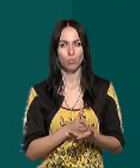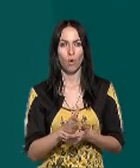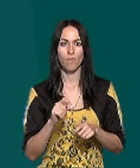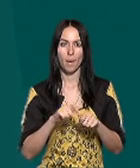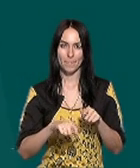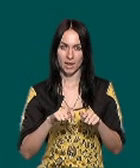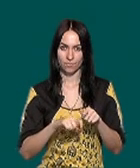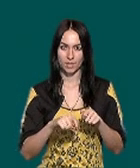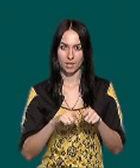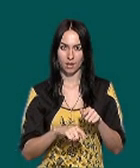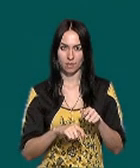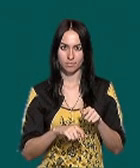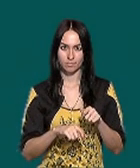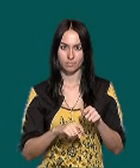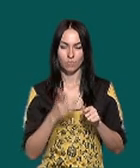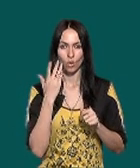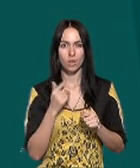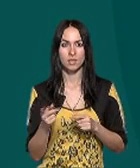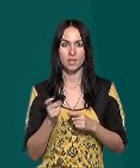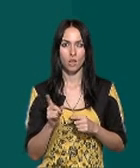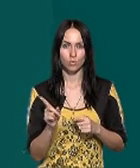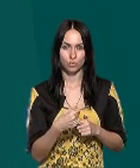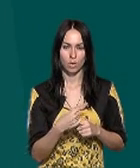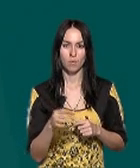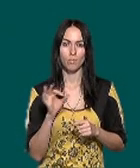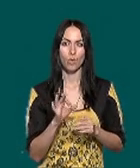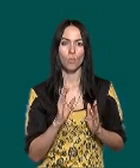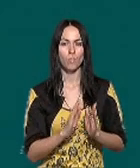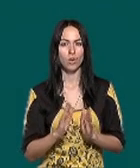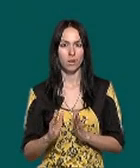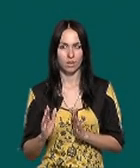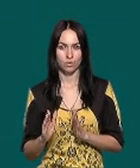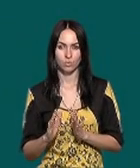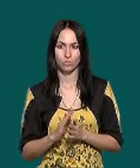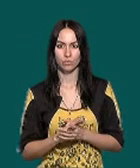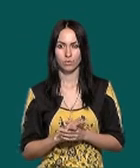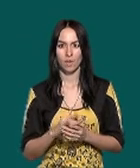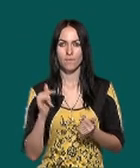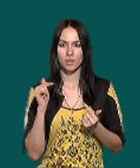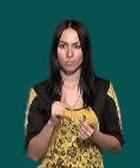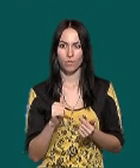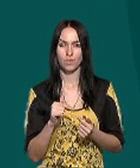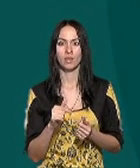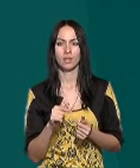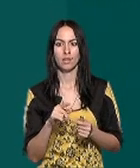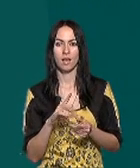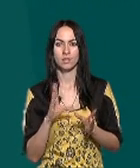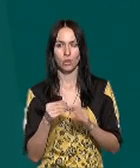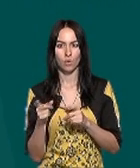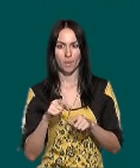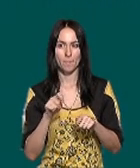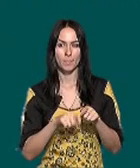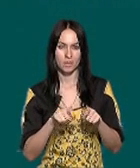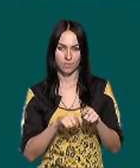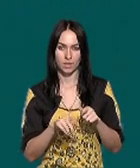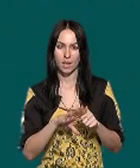перевірка, відповідно, залучалася військова служба правопорядку і інші відповідні внутрішні перевірки з цього приводу.